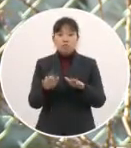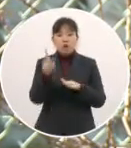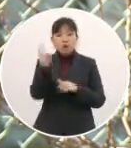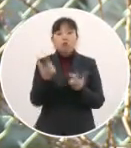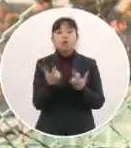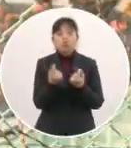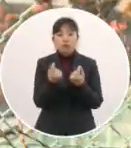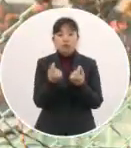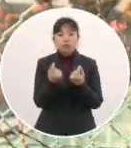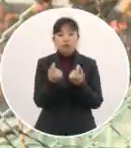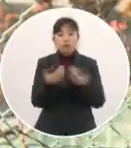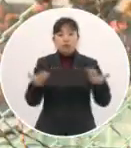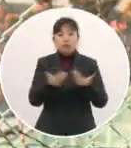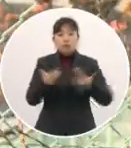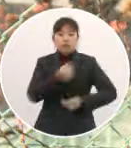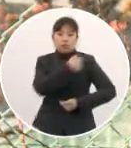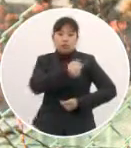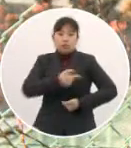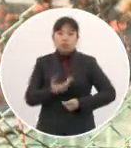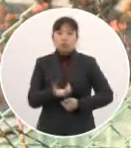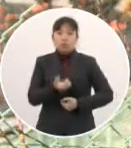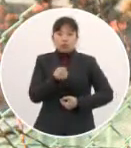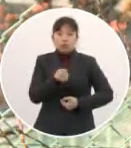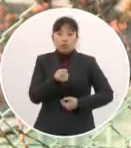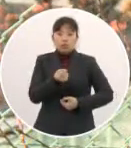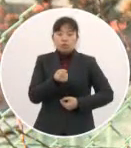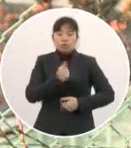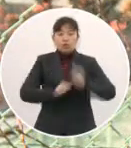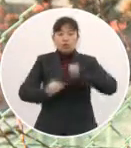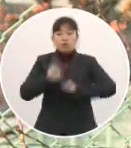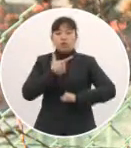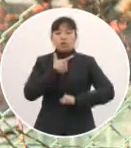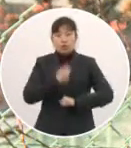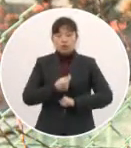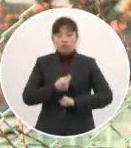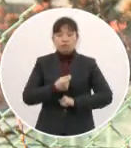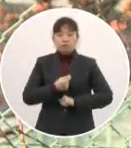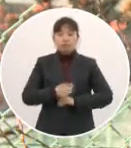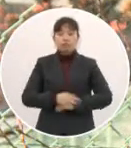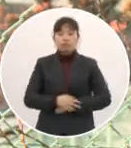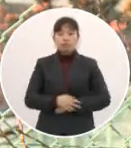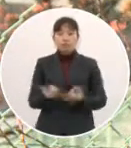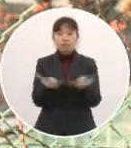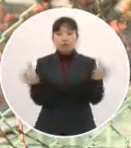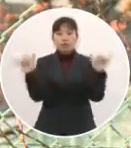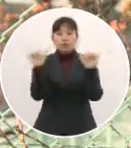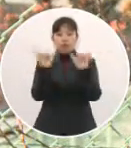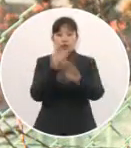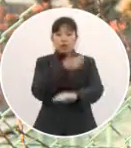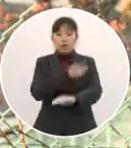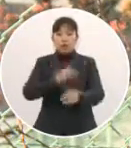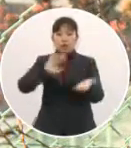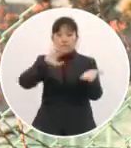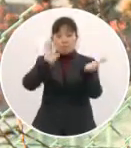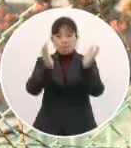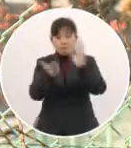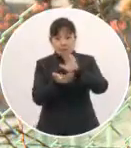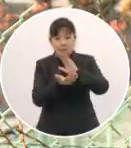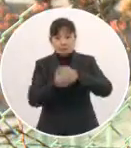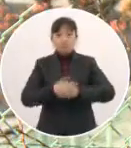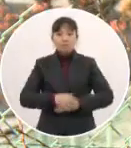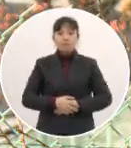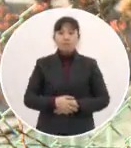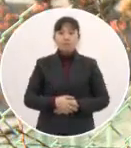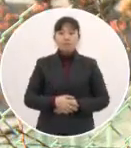まゆちゃんのように仕事に意欲のある女性に活躍してもらいたいっていうように、社会の流れが変わろうとしている